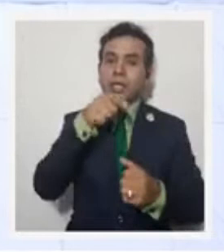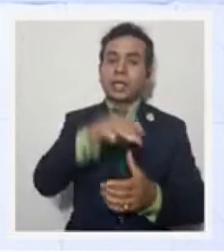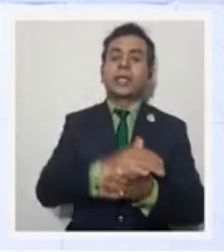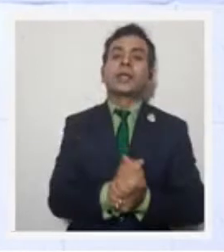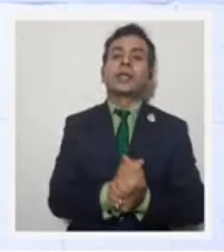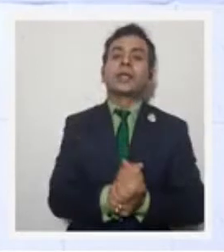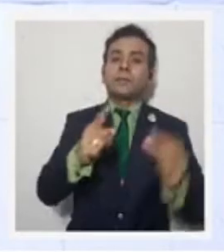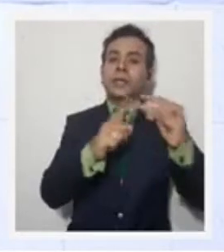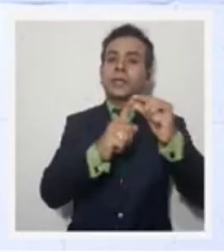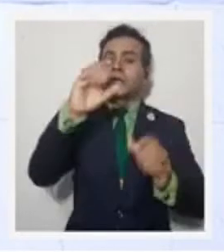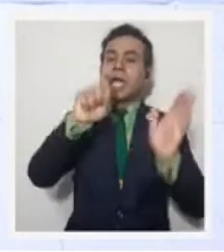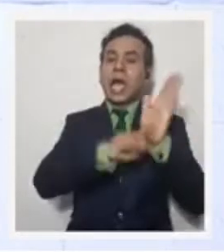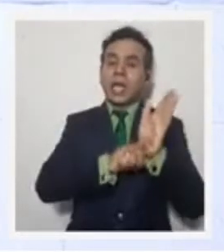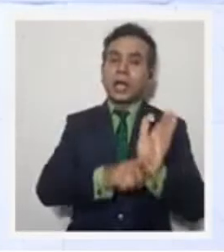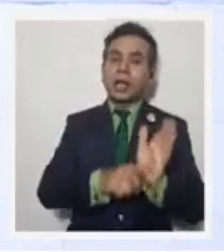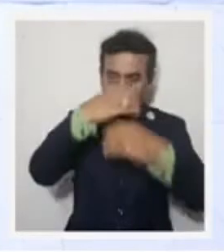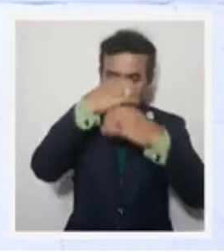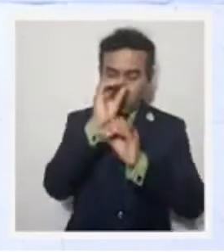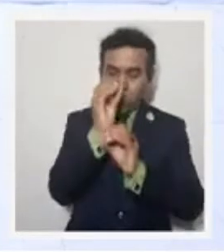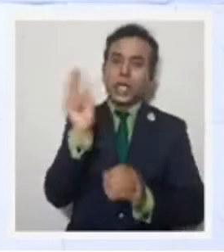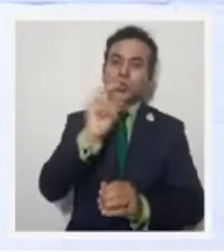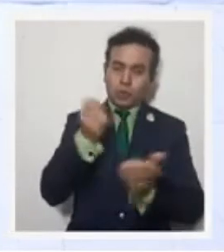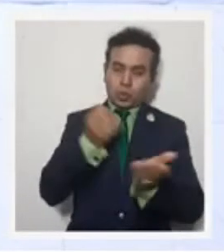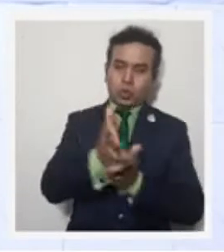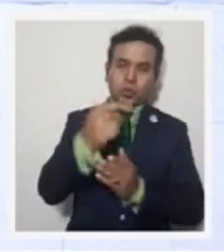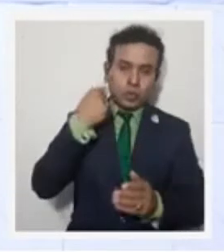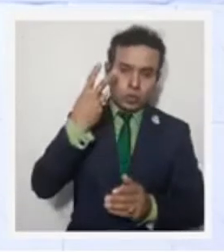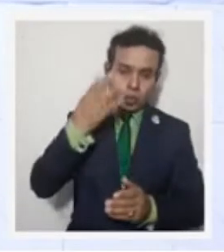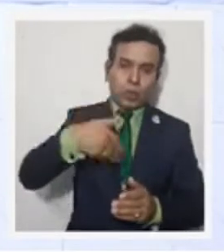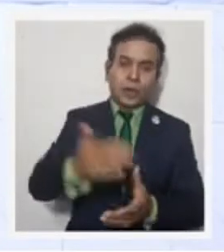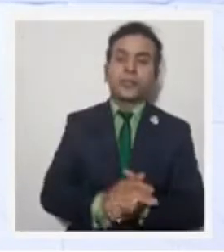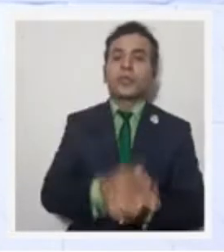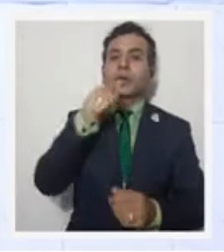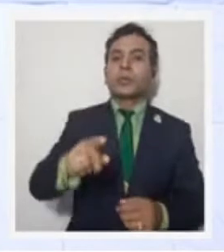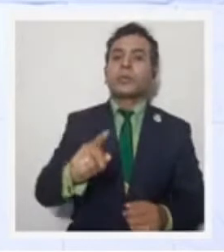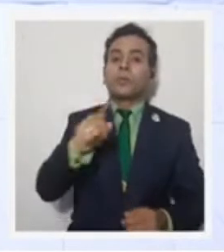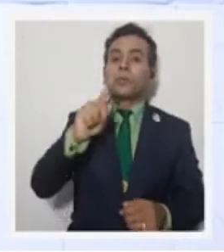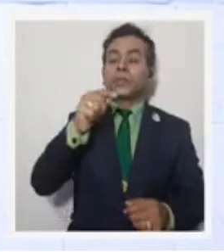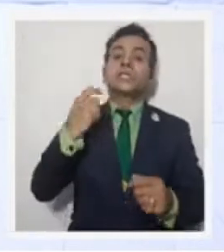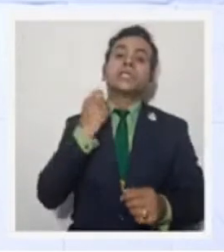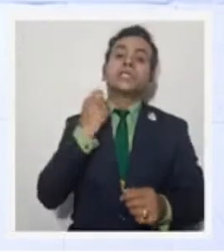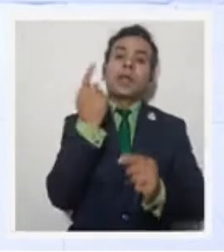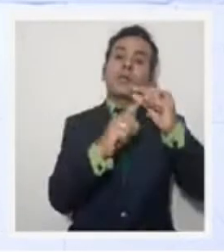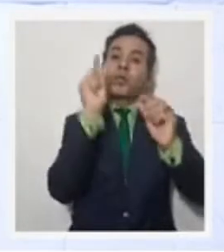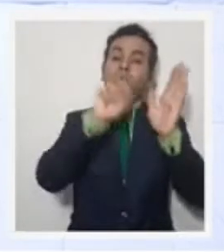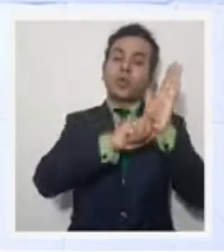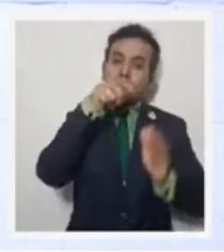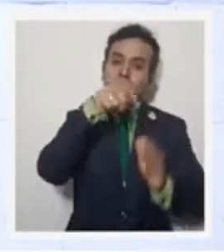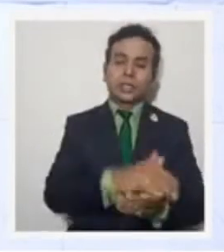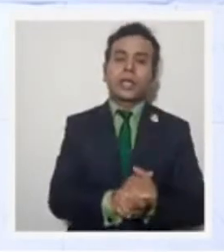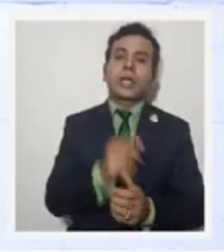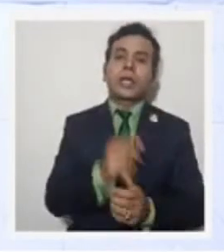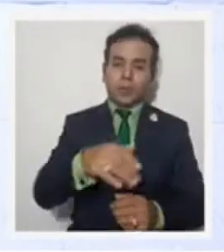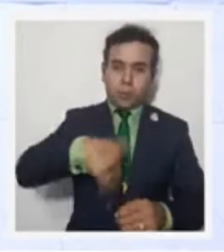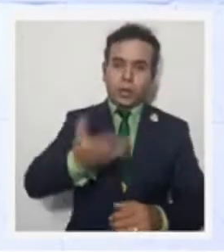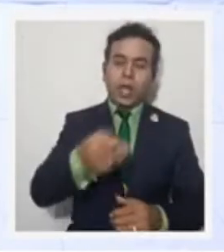কলেজে হস্তান্তর করেছেন এবং তাহলে আমাদের চট্টগ্রাম মেডিকেল কলেজেও এই মেশিনের আমরা শুরু করতে পারবো কয়েকদিনের মধ্যে চট্টগ্রাম